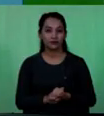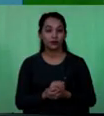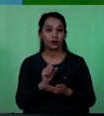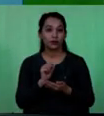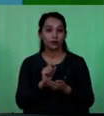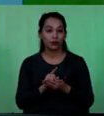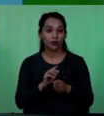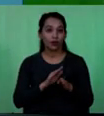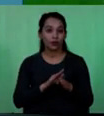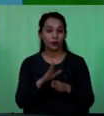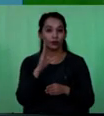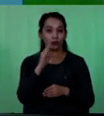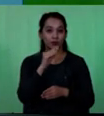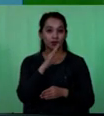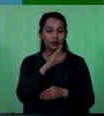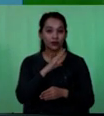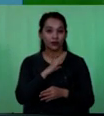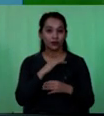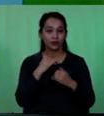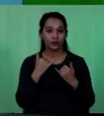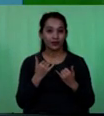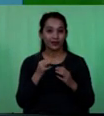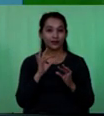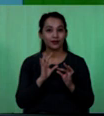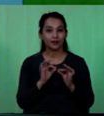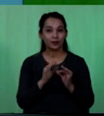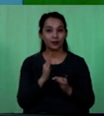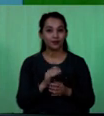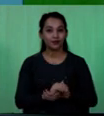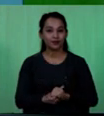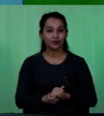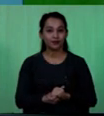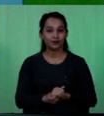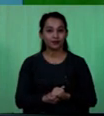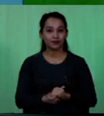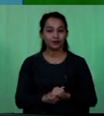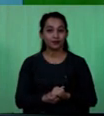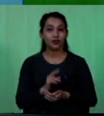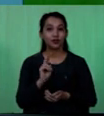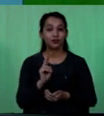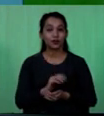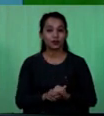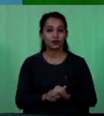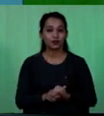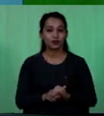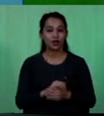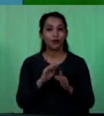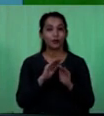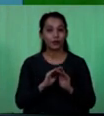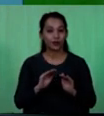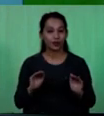Topshiriqni bajarishga ulgurgan bo'lsangiz, endi tekshirib olamiz. Kimlar?